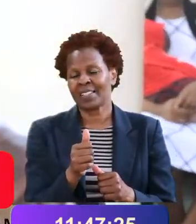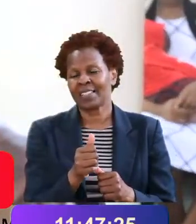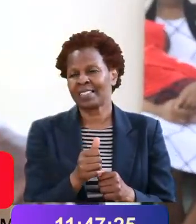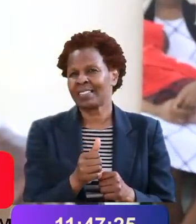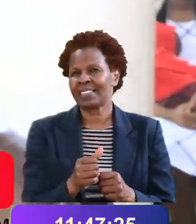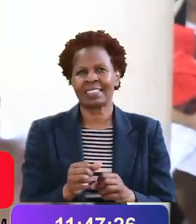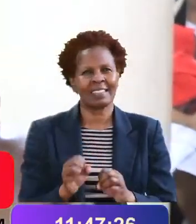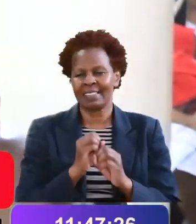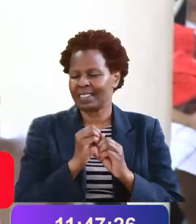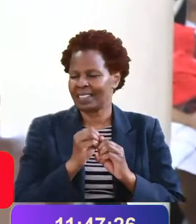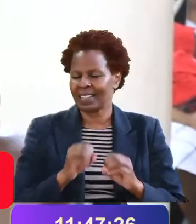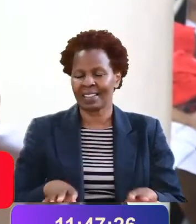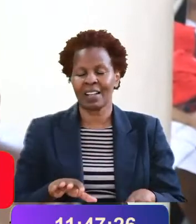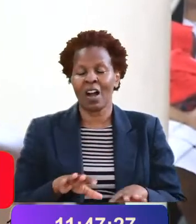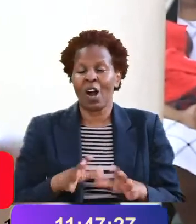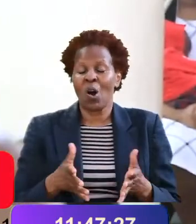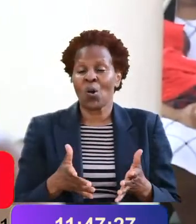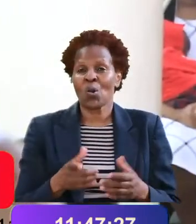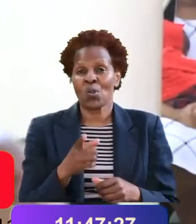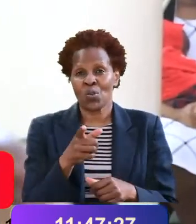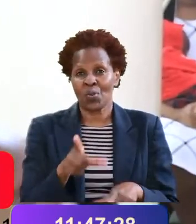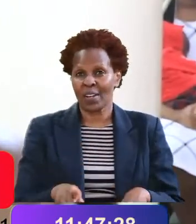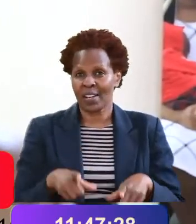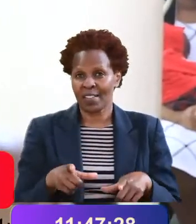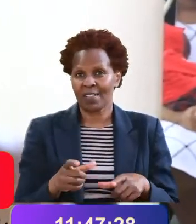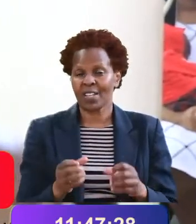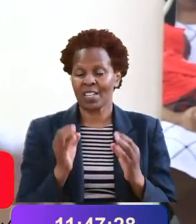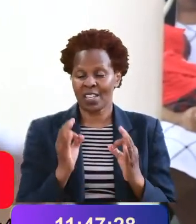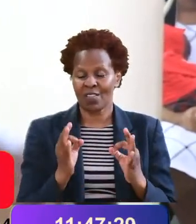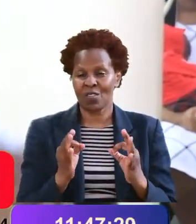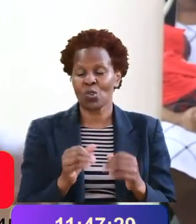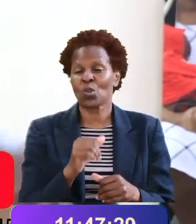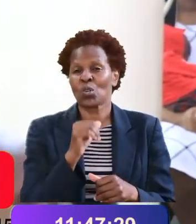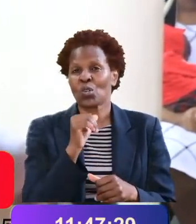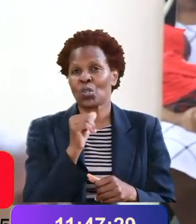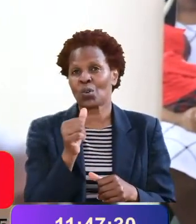how you live, you have not received him. Kuna mtu angetaka kusema yes.